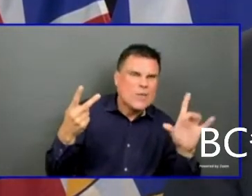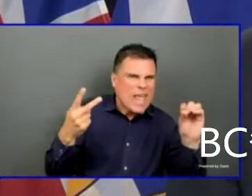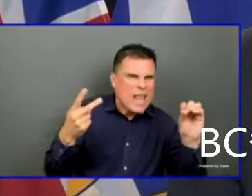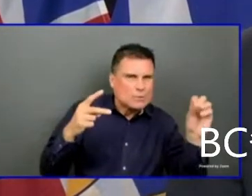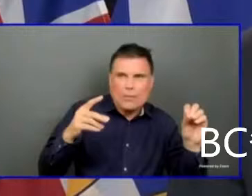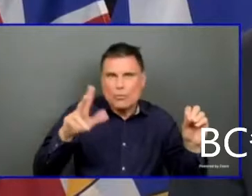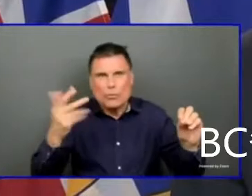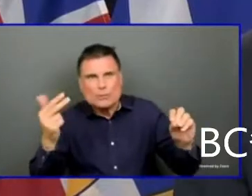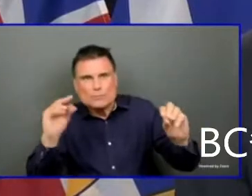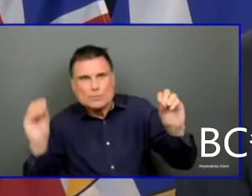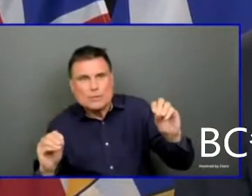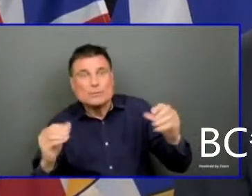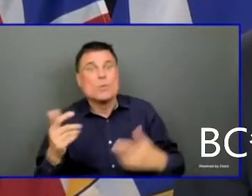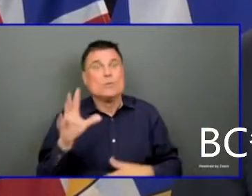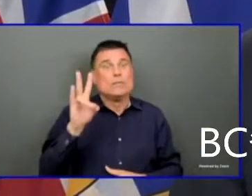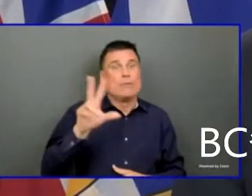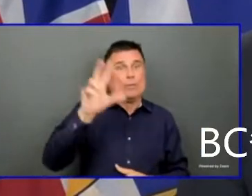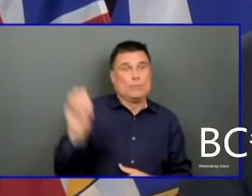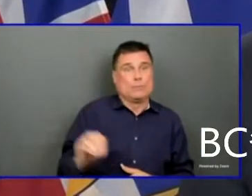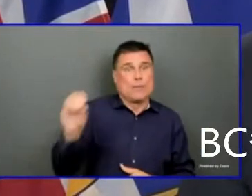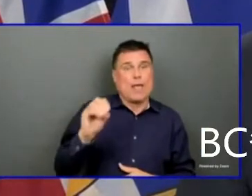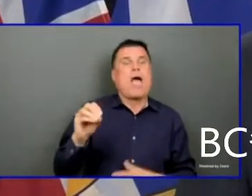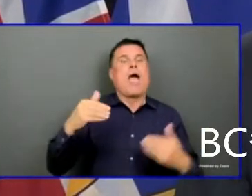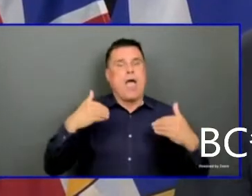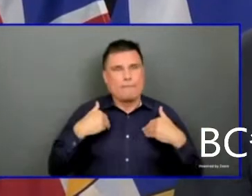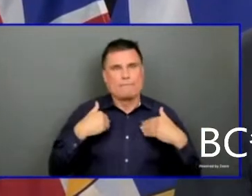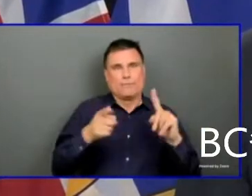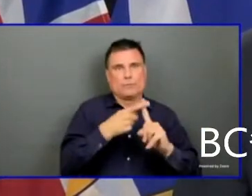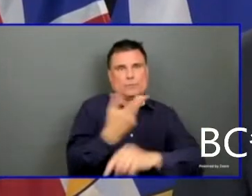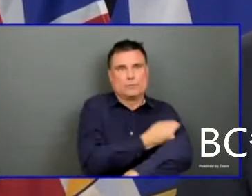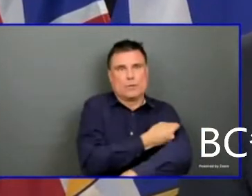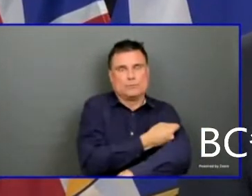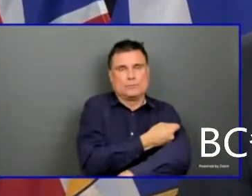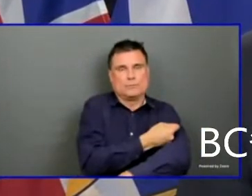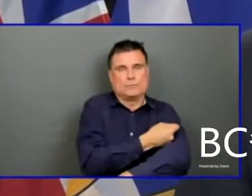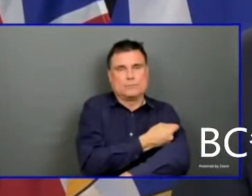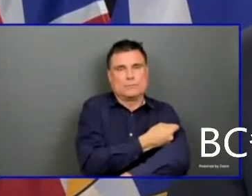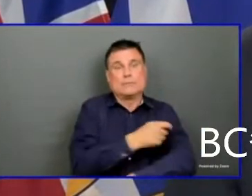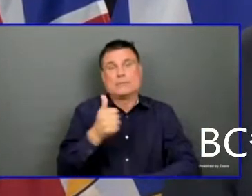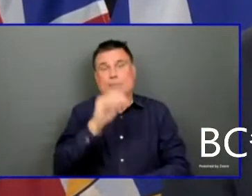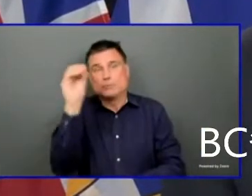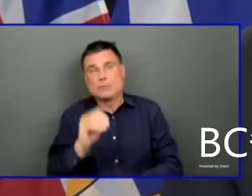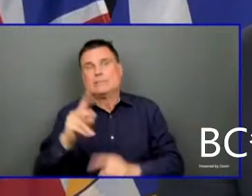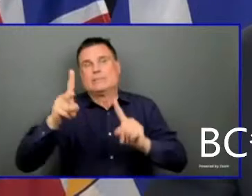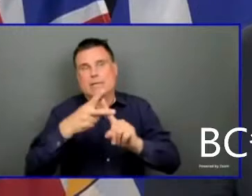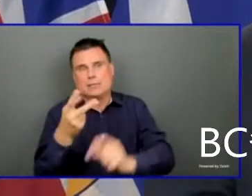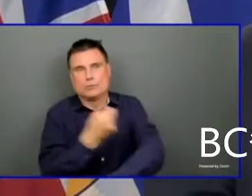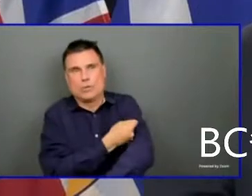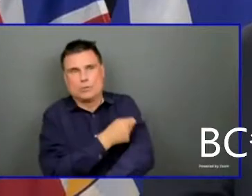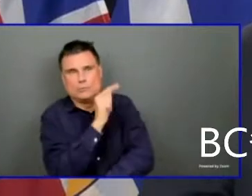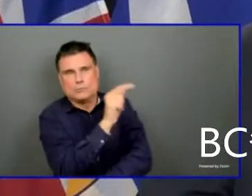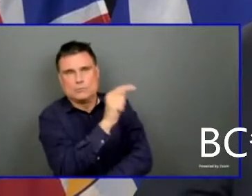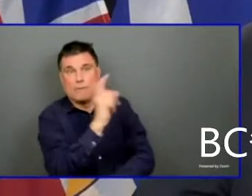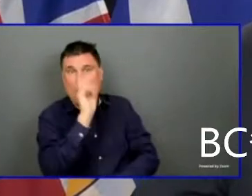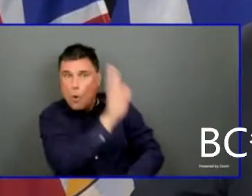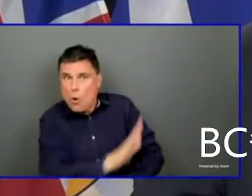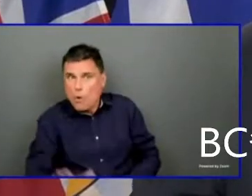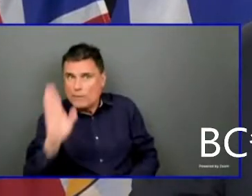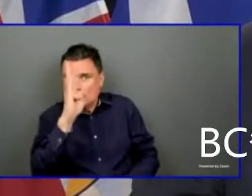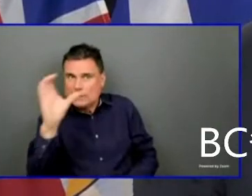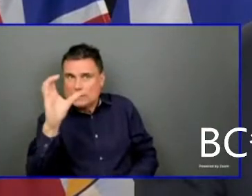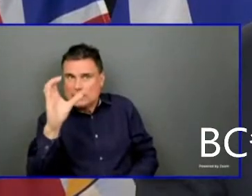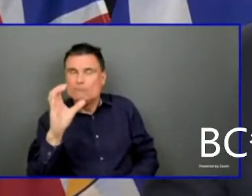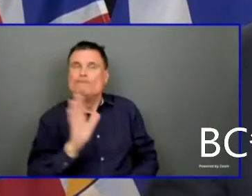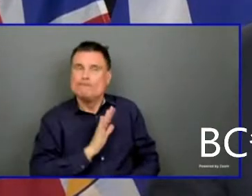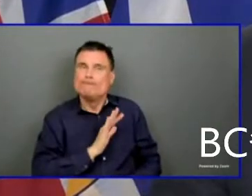vaccinated 我们现在不是 fully， 我们打的第1针就是 half。 And 18 and above, it's 75% first dose and